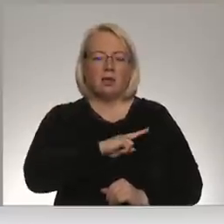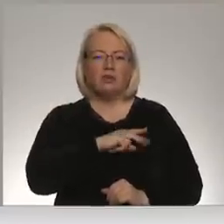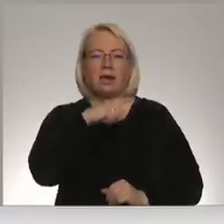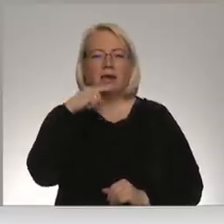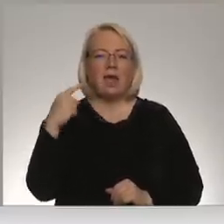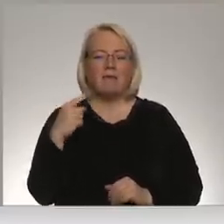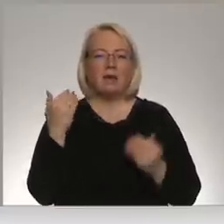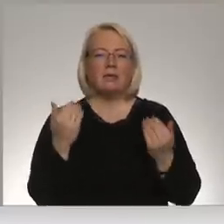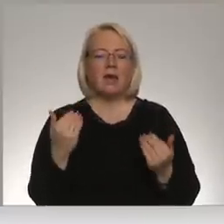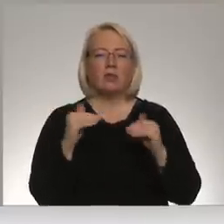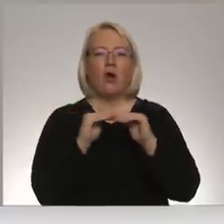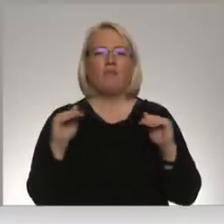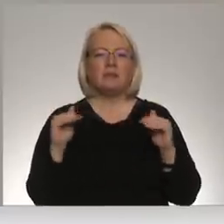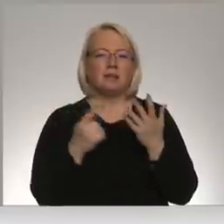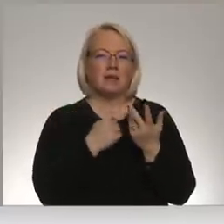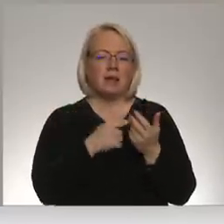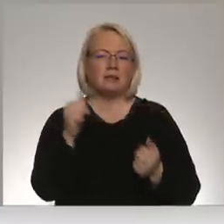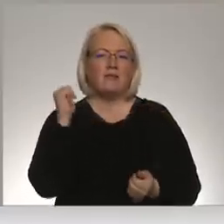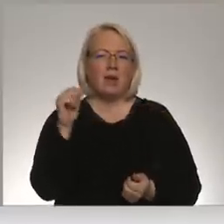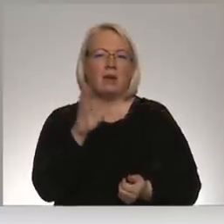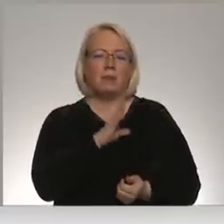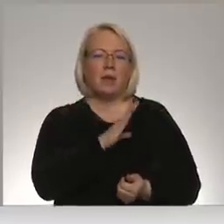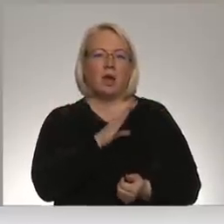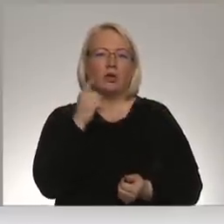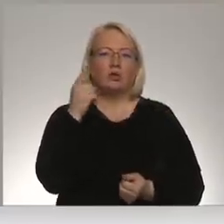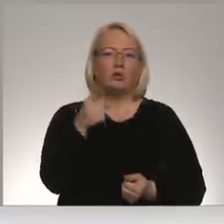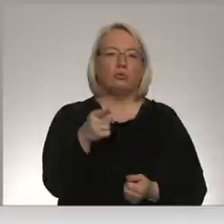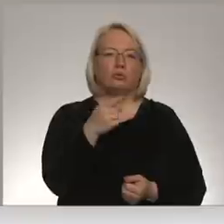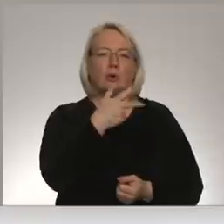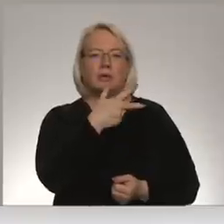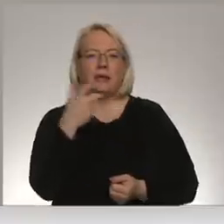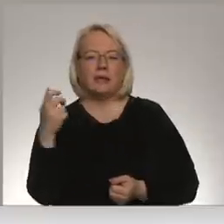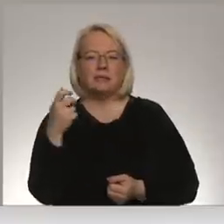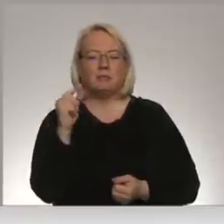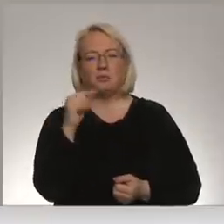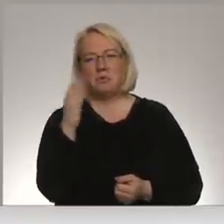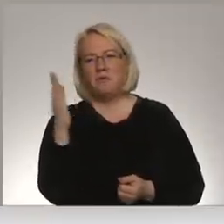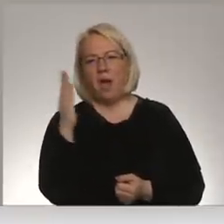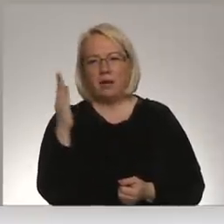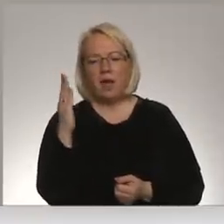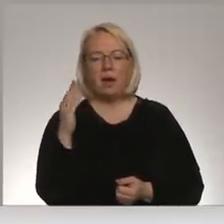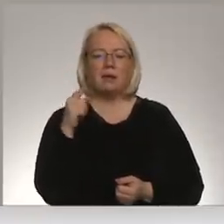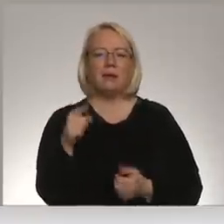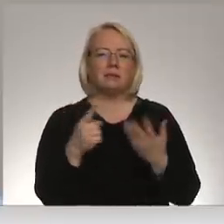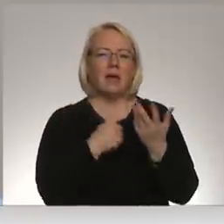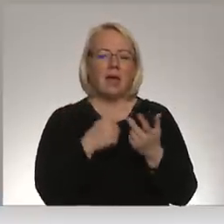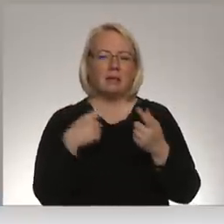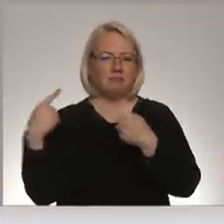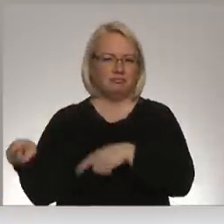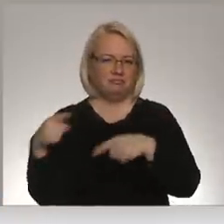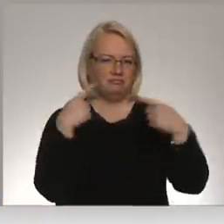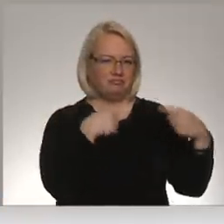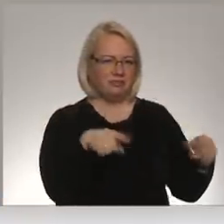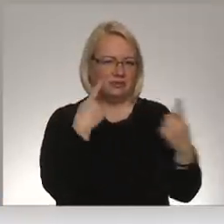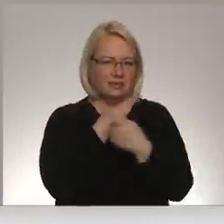brīža oficiāli nosauktais cipars vakardien, tas tika izdarīts 1300, nedaudz pāri. Šis cipars atšķirās, jebkurā gadījumā tie